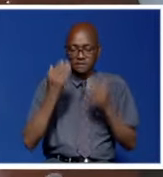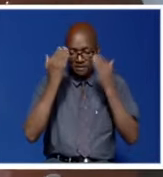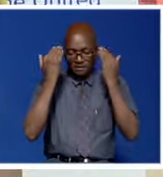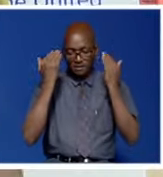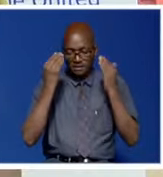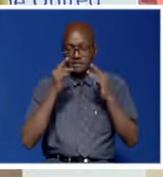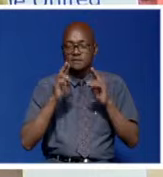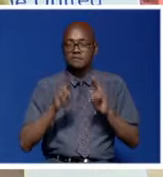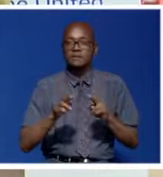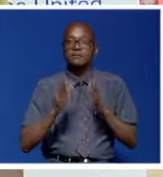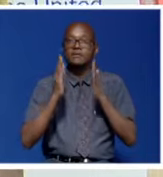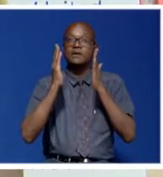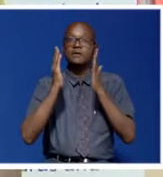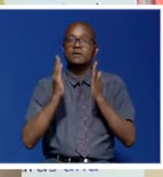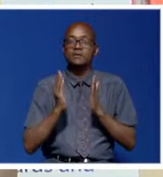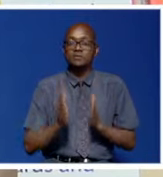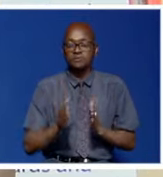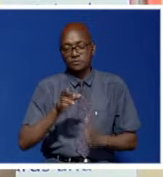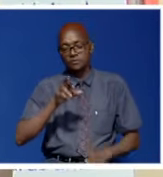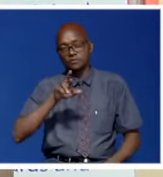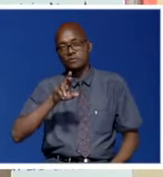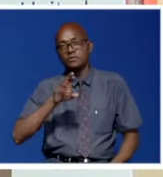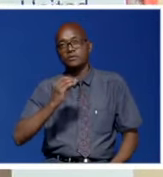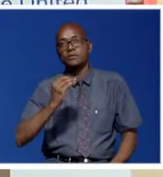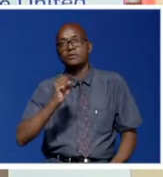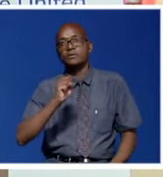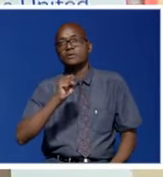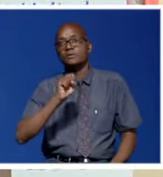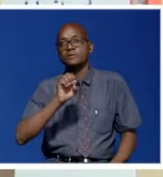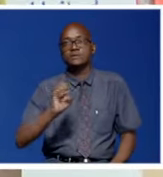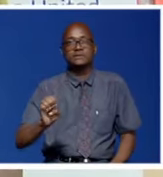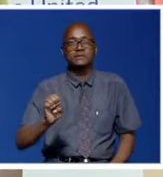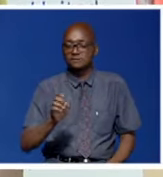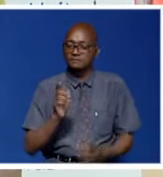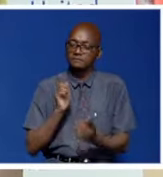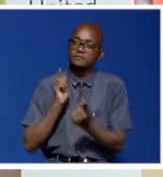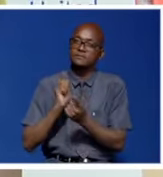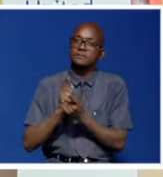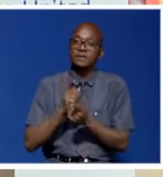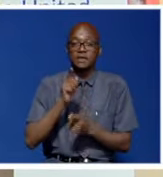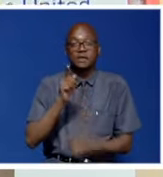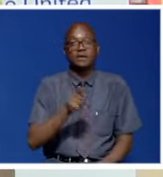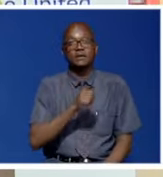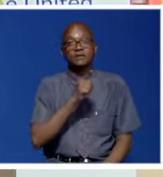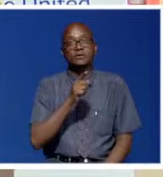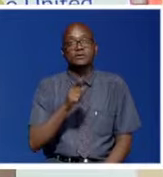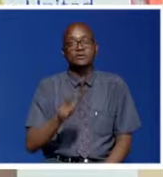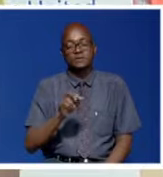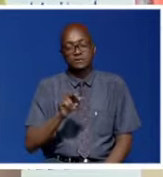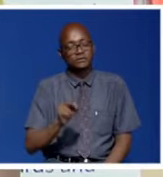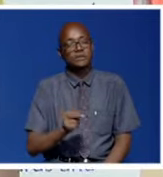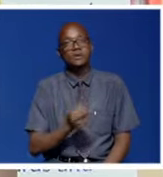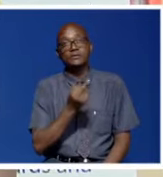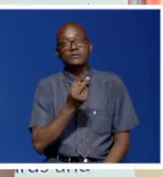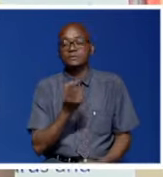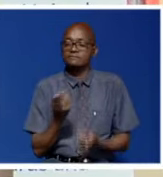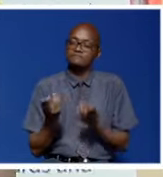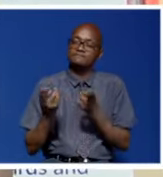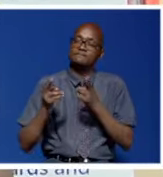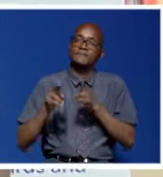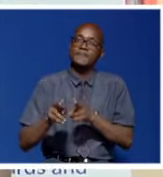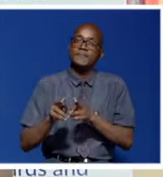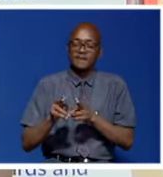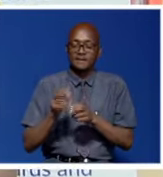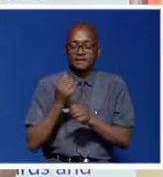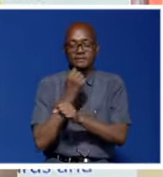mahakama kuu Kanda ya Mtwara Rose Ibrahim, watuhumiwa wote walikutwa na hatia kwa kosa la kulawiti na kuhukumiwa